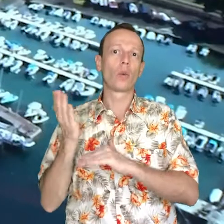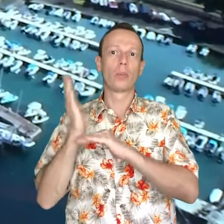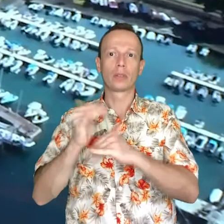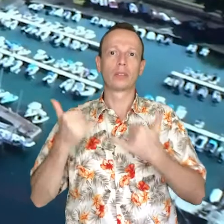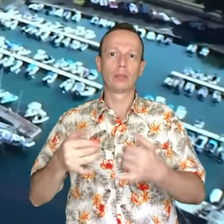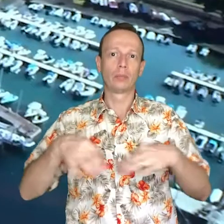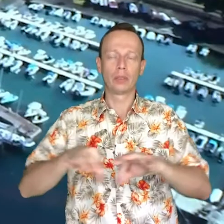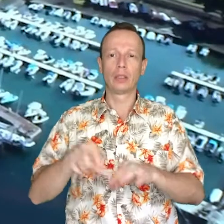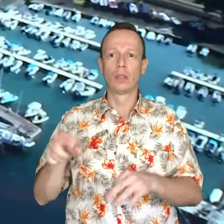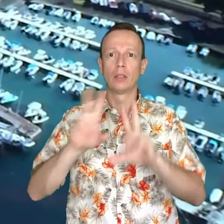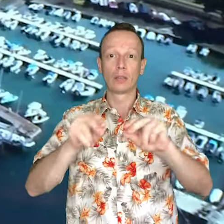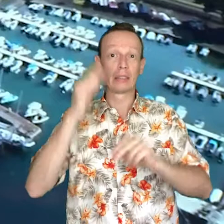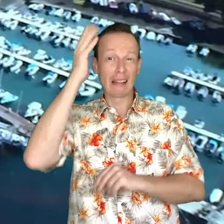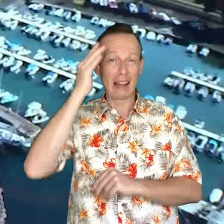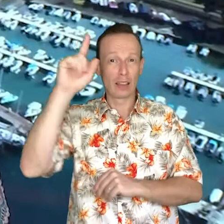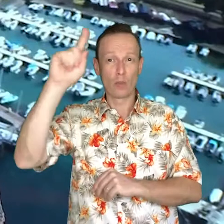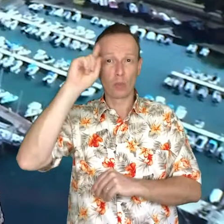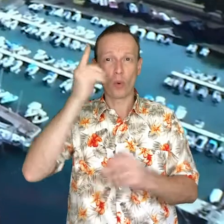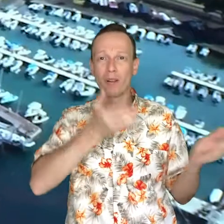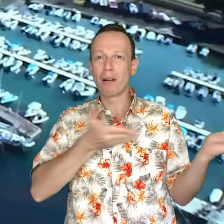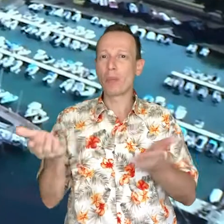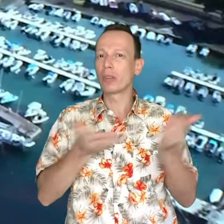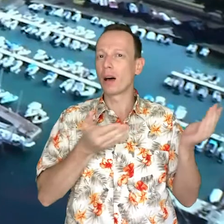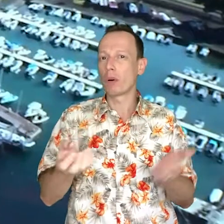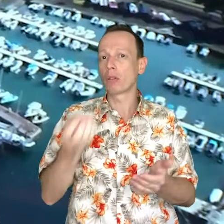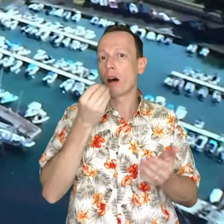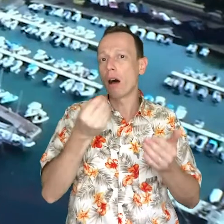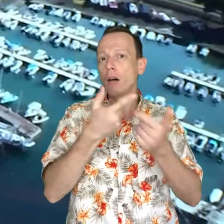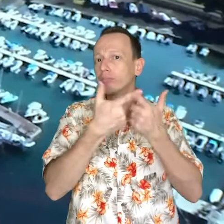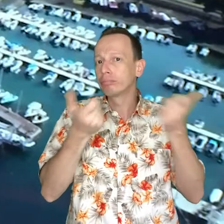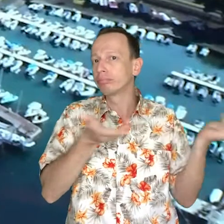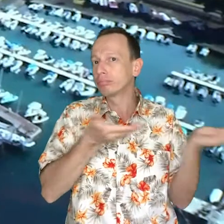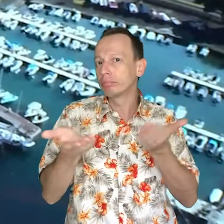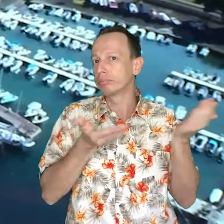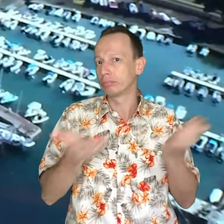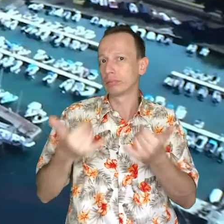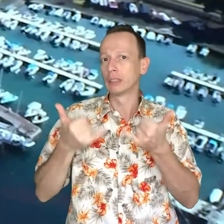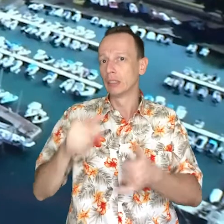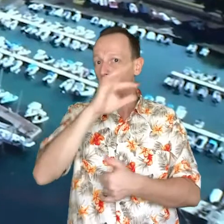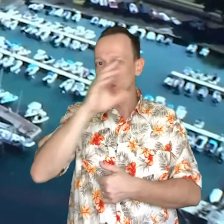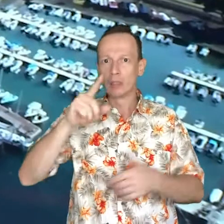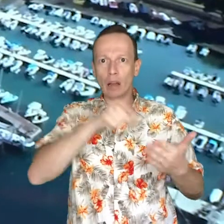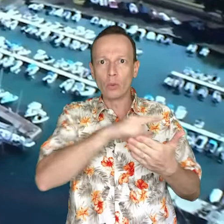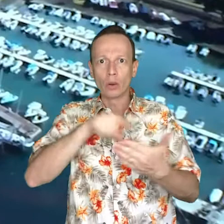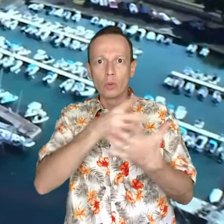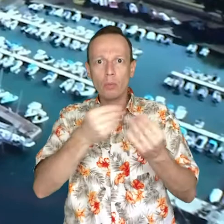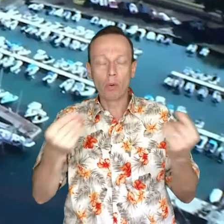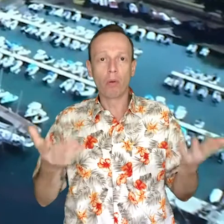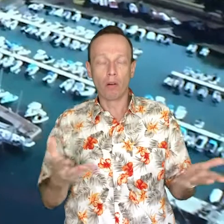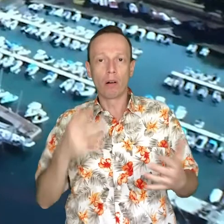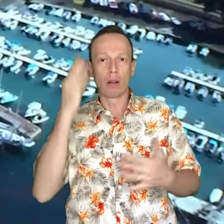dit inquiet quant aux nombreuses annulations des transports des marchandises par voie maritime vers la Polynésie. On écoute cet extrait.